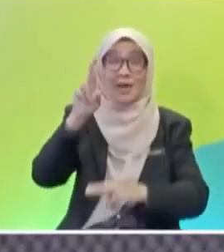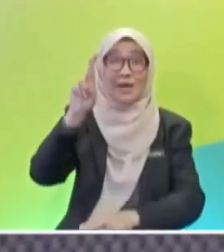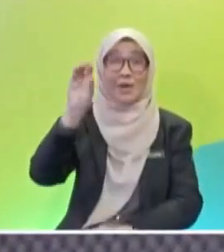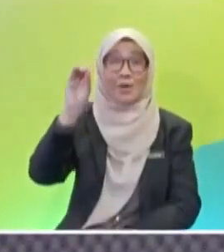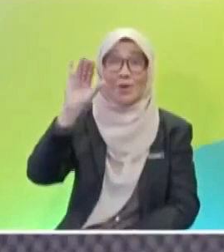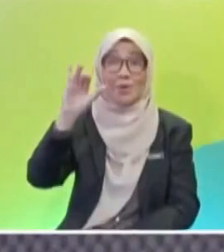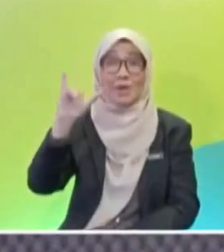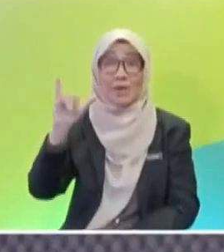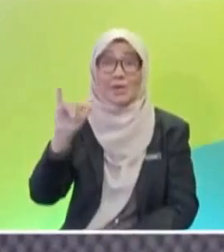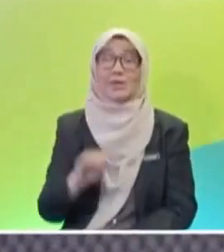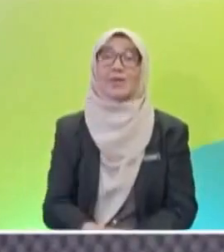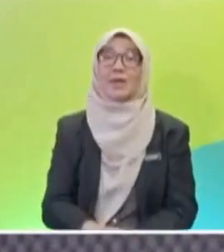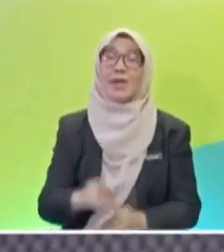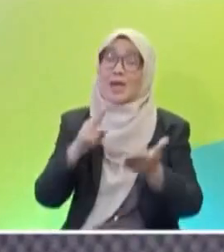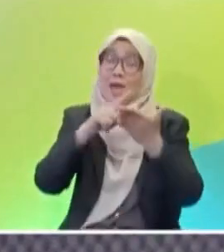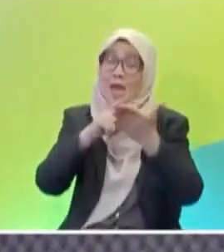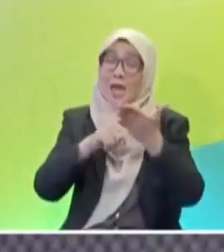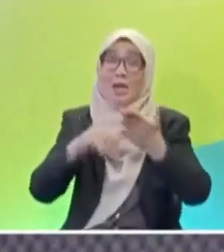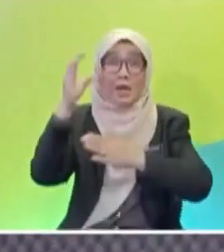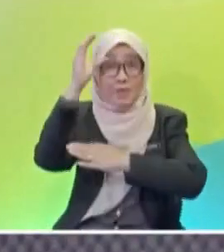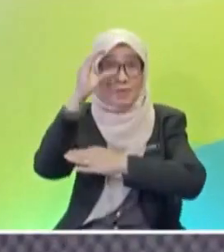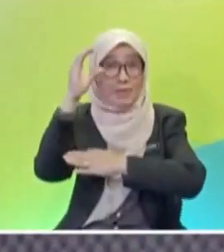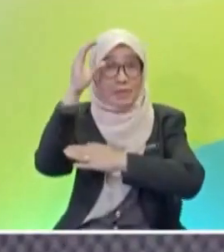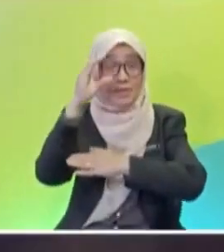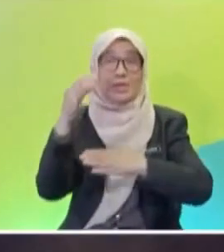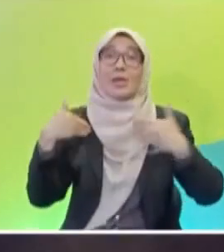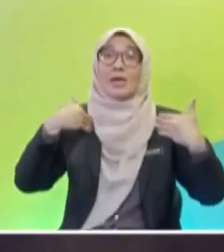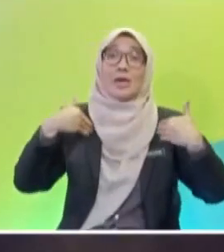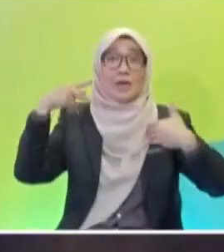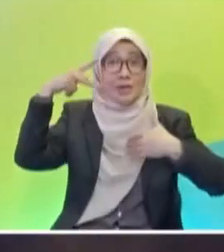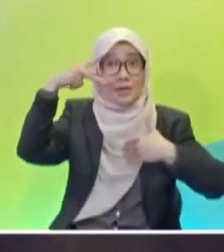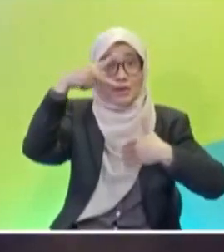ciri-ciri hewan peliharaan Kalau begitu oke ciri-ciri